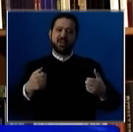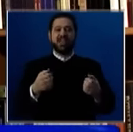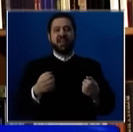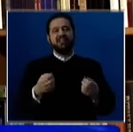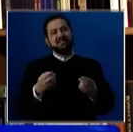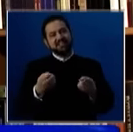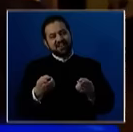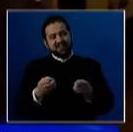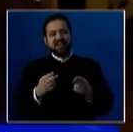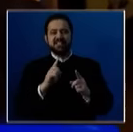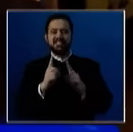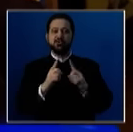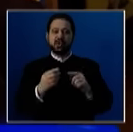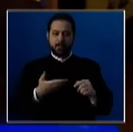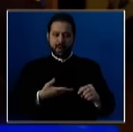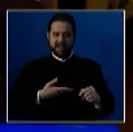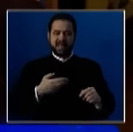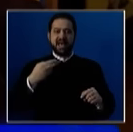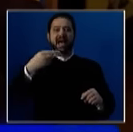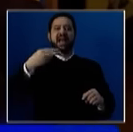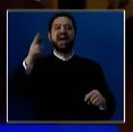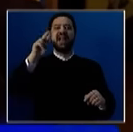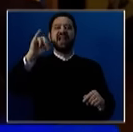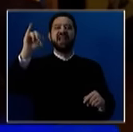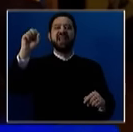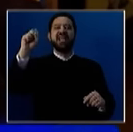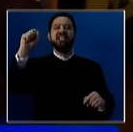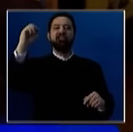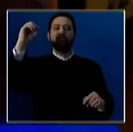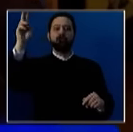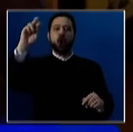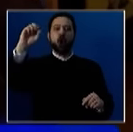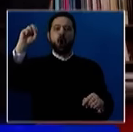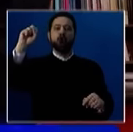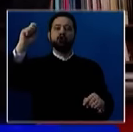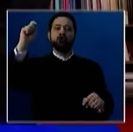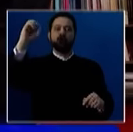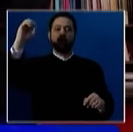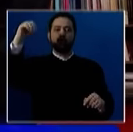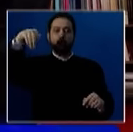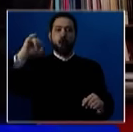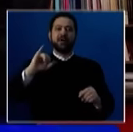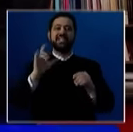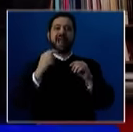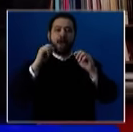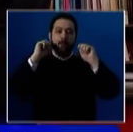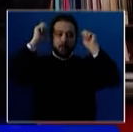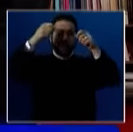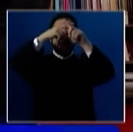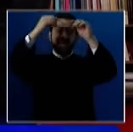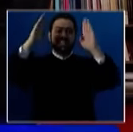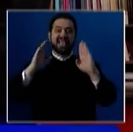pe Preacuviosul Părinte Protosinghel Hristostom de la Mănăstirea Putna. Bine ați venit la ediția noastră, Cuvânt Preotul